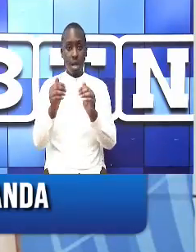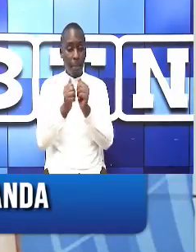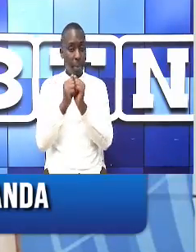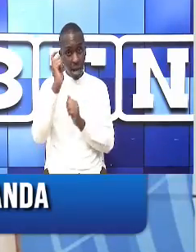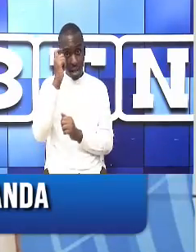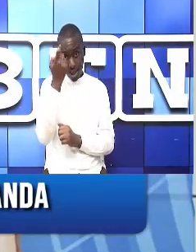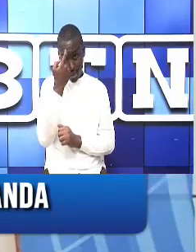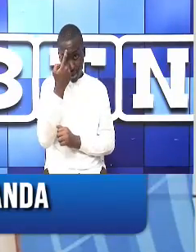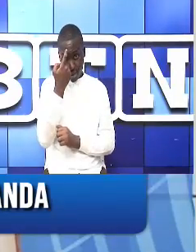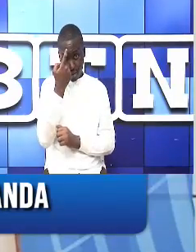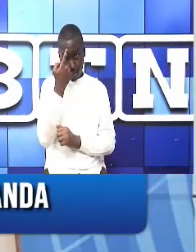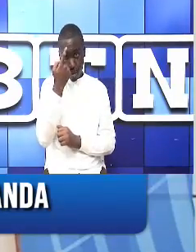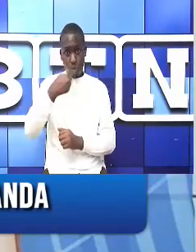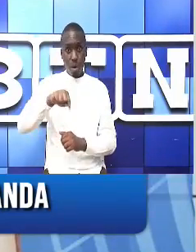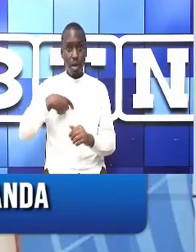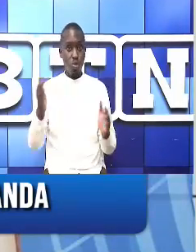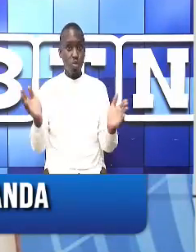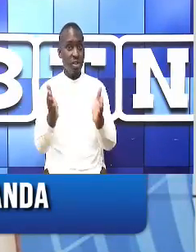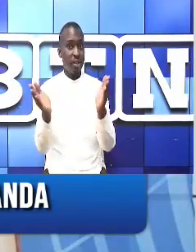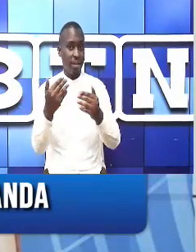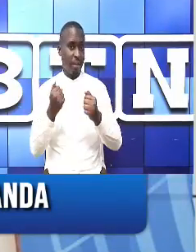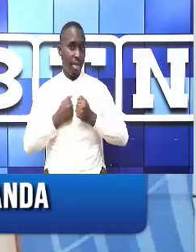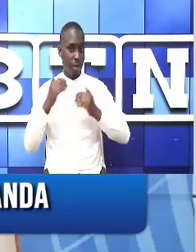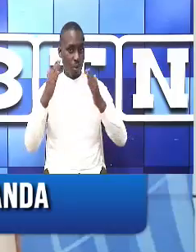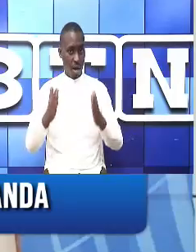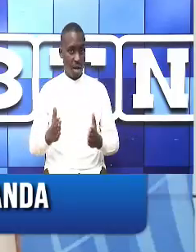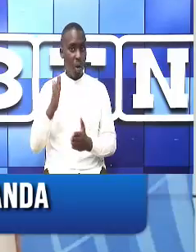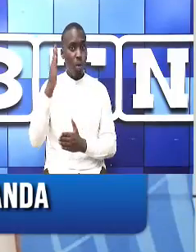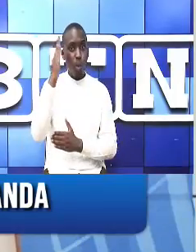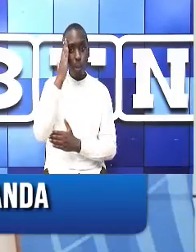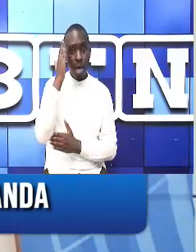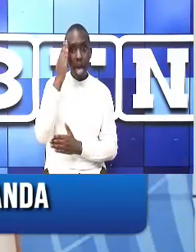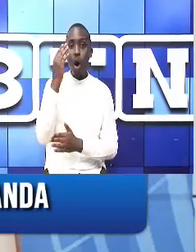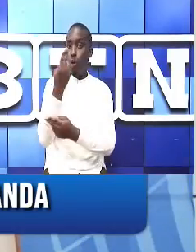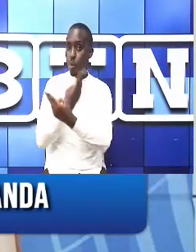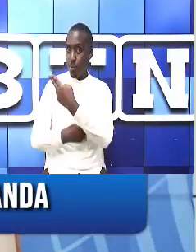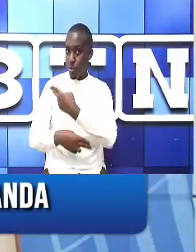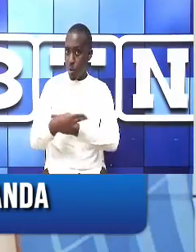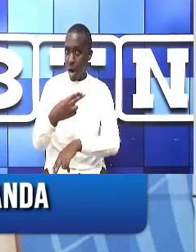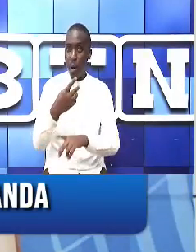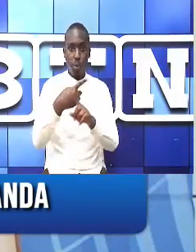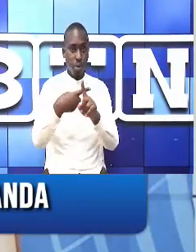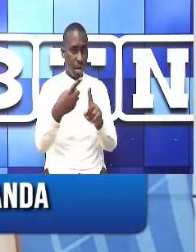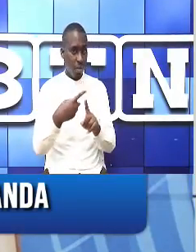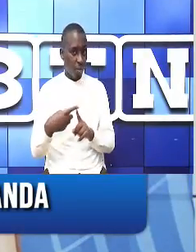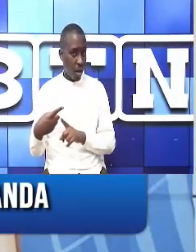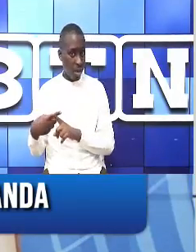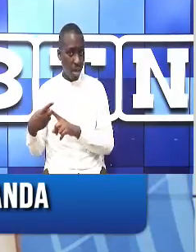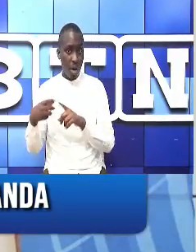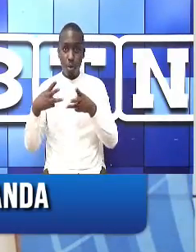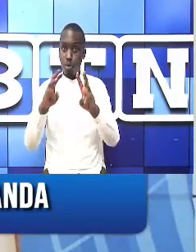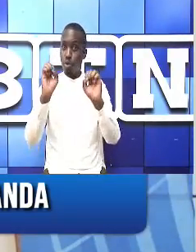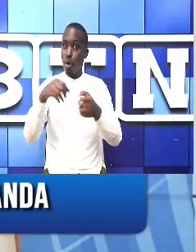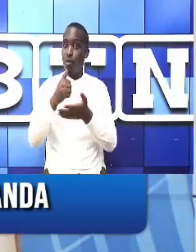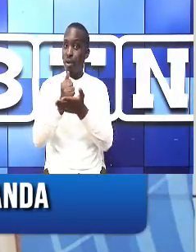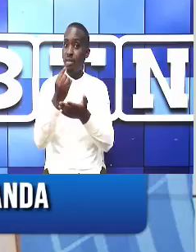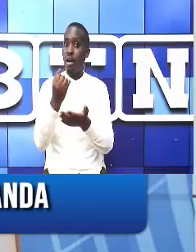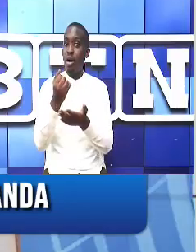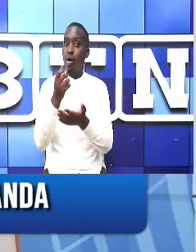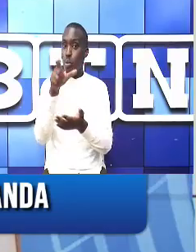guverinoma gushishikariza abanyarwanda kumenya ubumuga butandukanye uko wafasha ufite